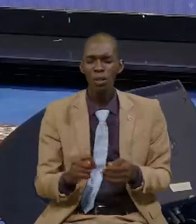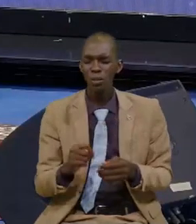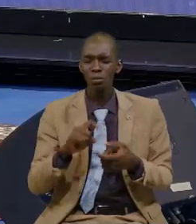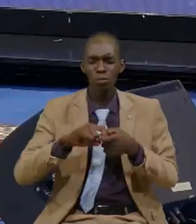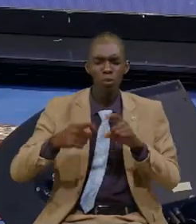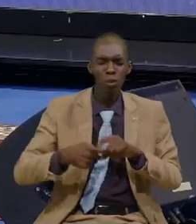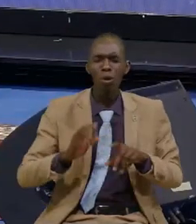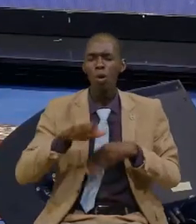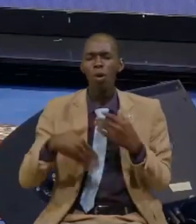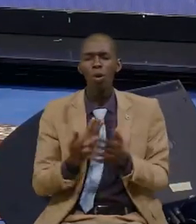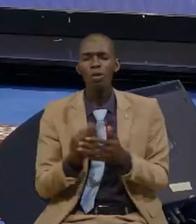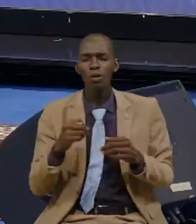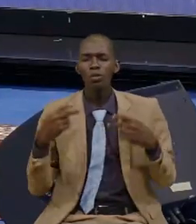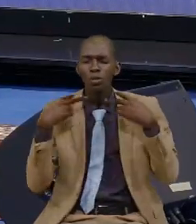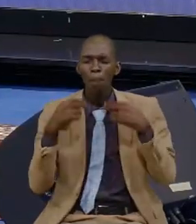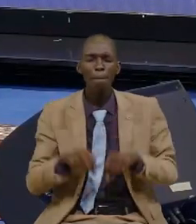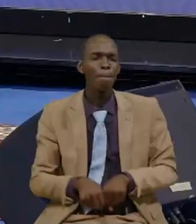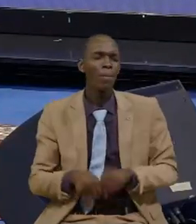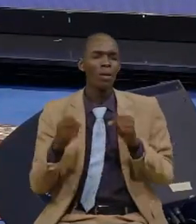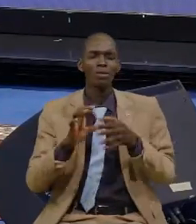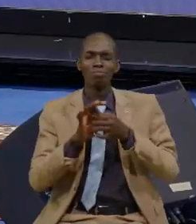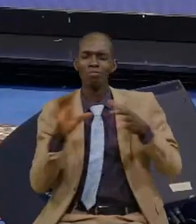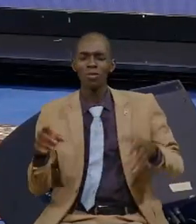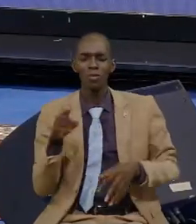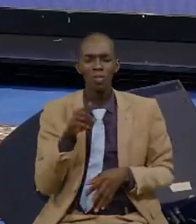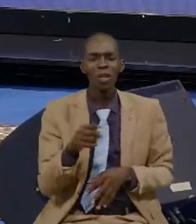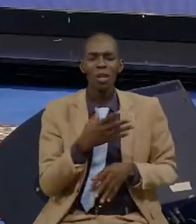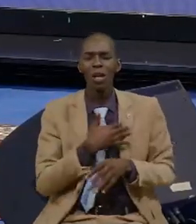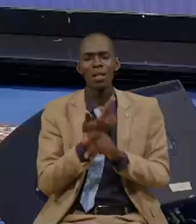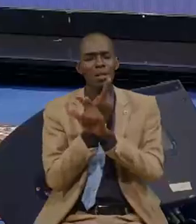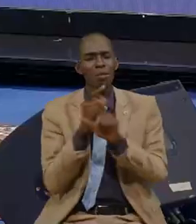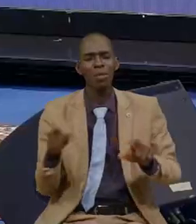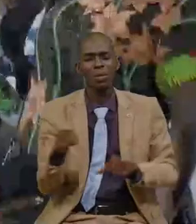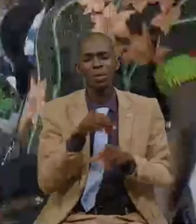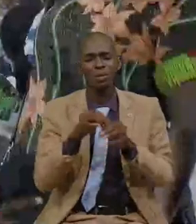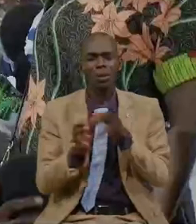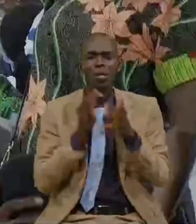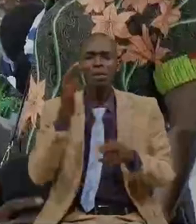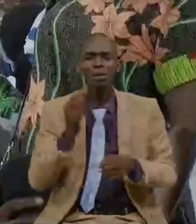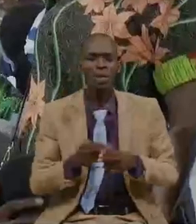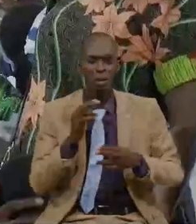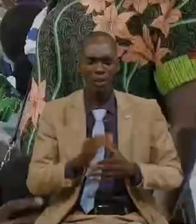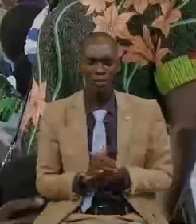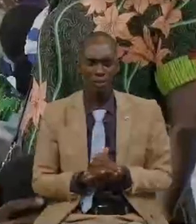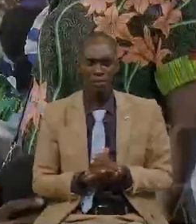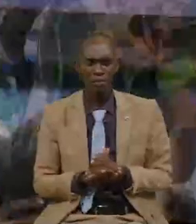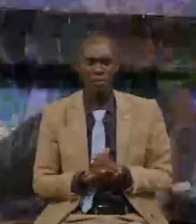chaînes, brisez tout le joug, délie-les, libère-les au nom de